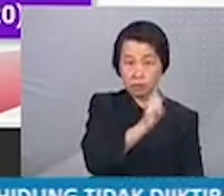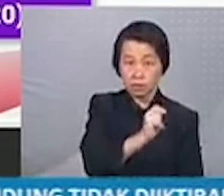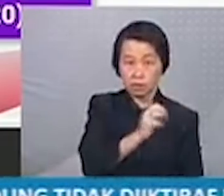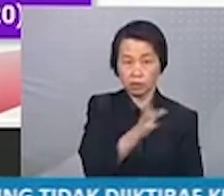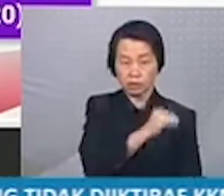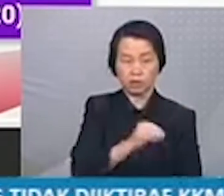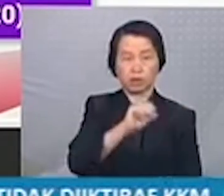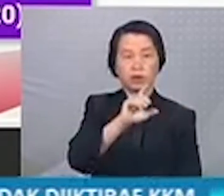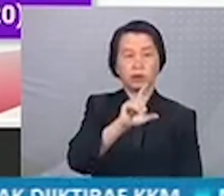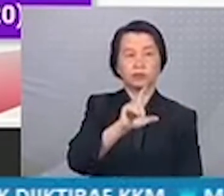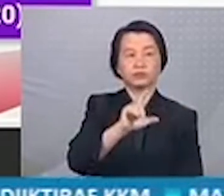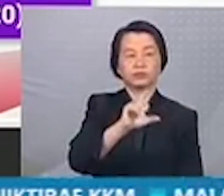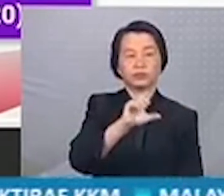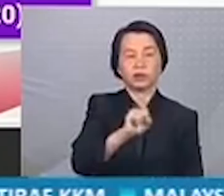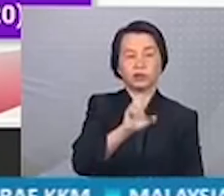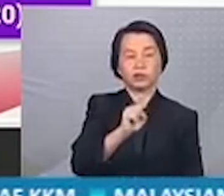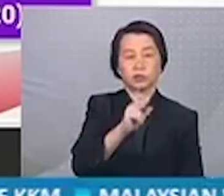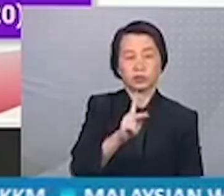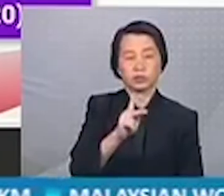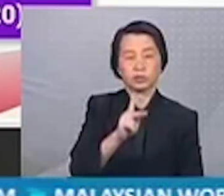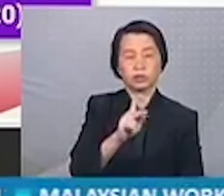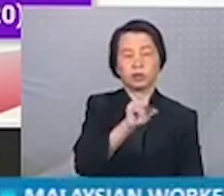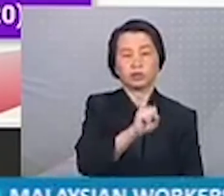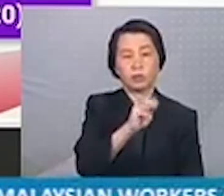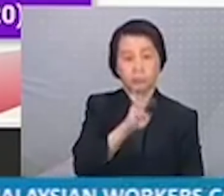suruhanjaya syari'at Malaysia